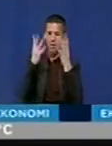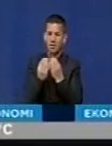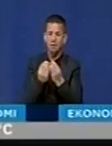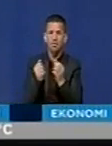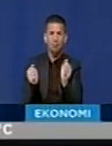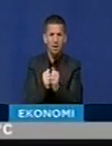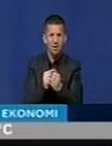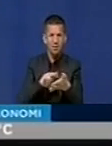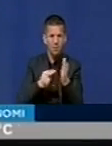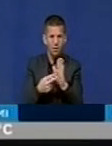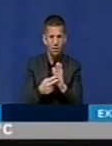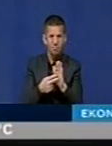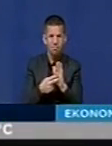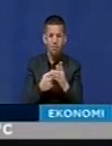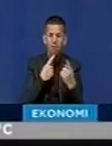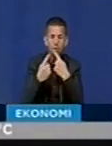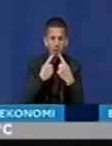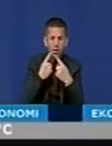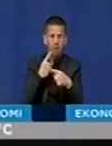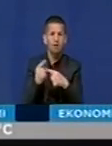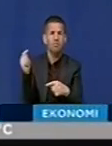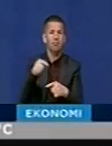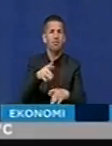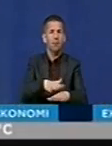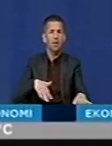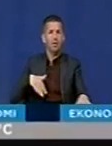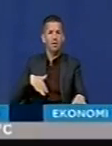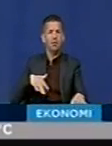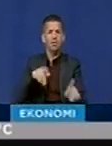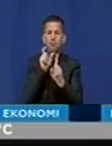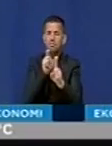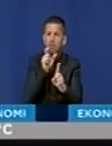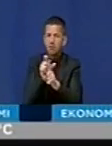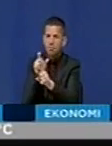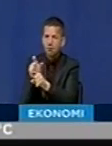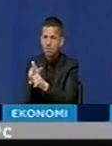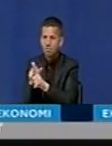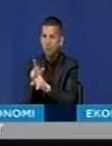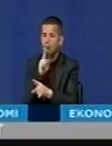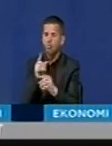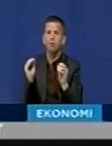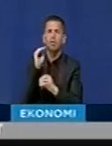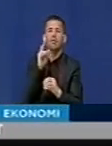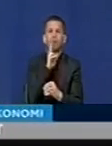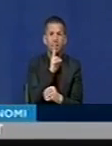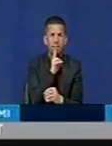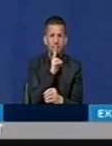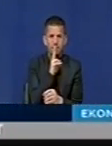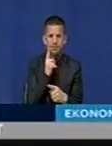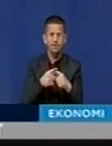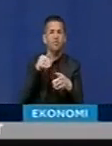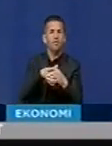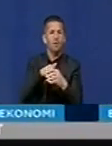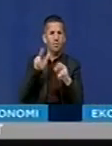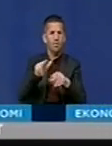partive politike, dhe pastaj keni ardhur në kuvend dhe keni binë deputet tuaj, një nga një, dikush më shumë, dikush më pak, dhe keni votuar në